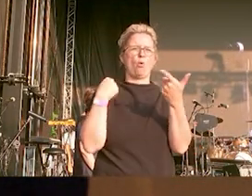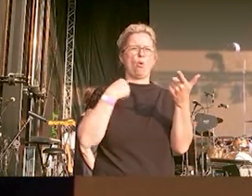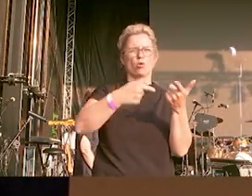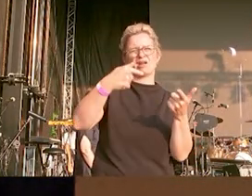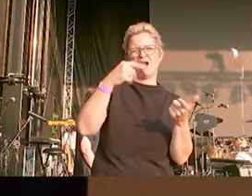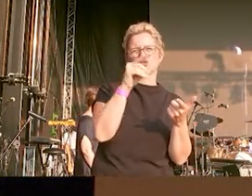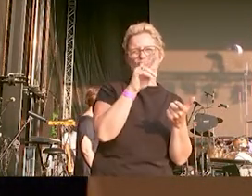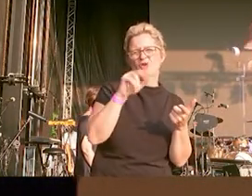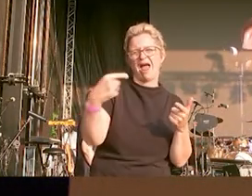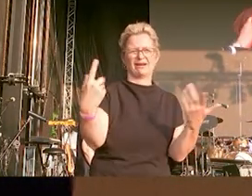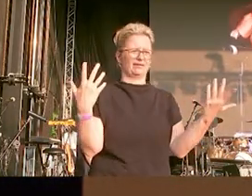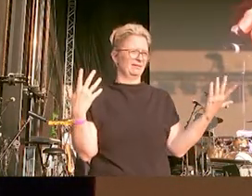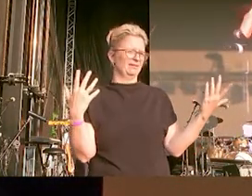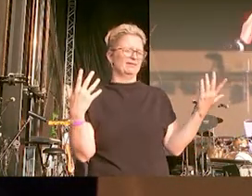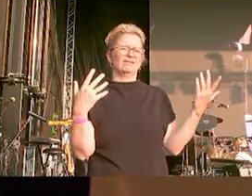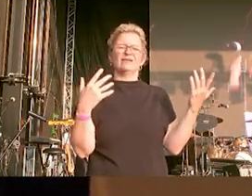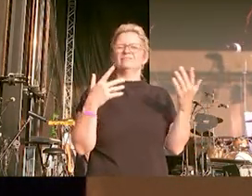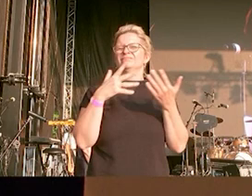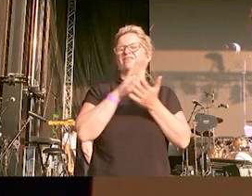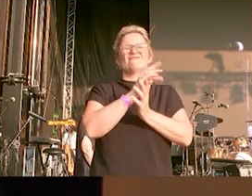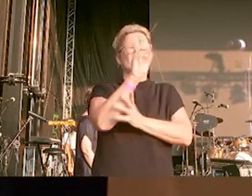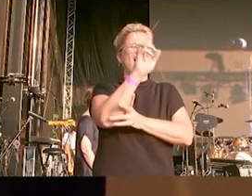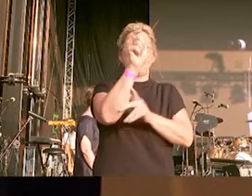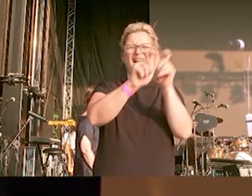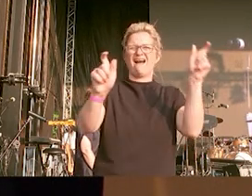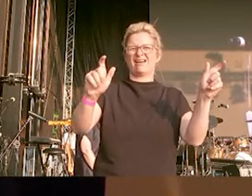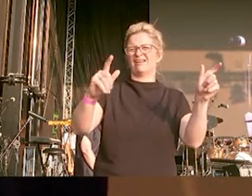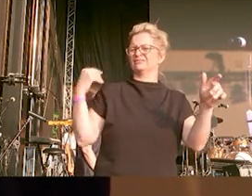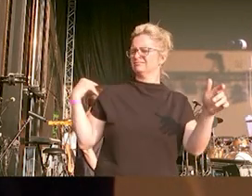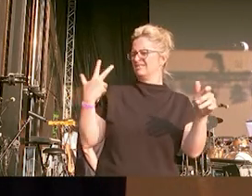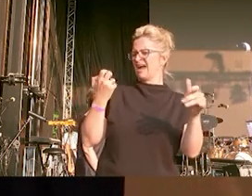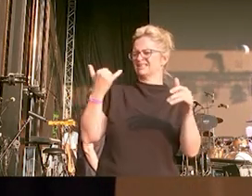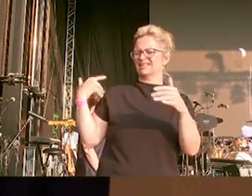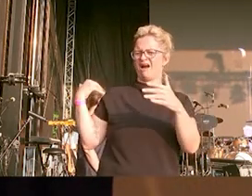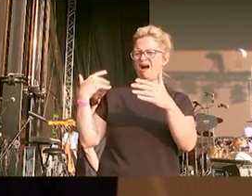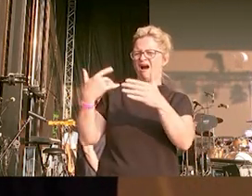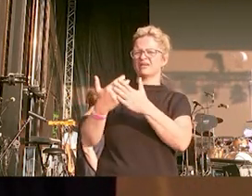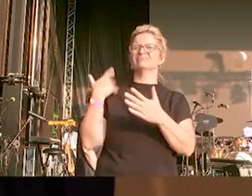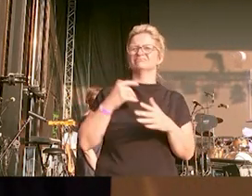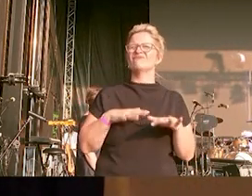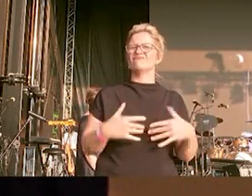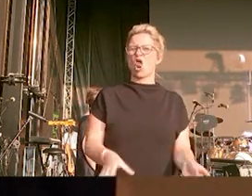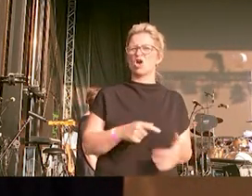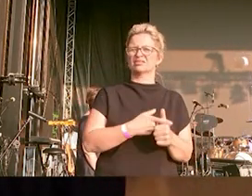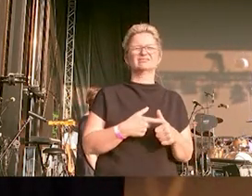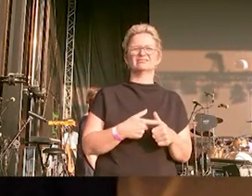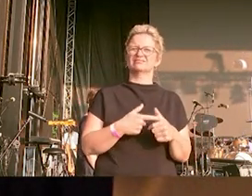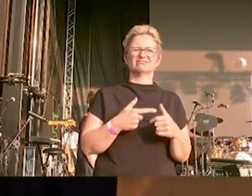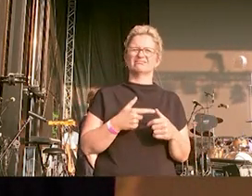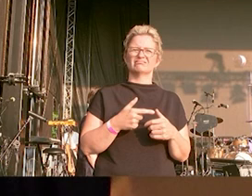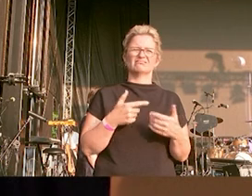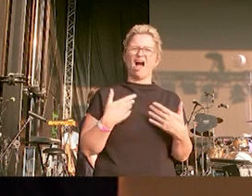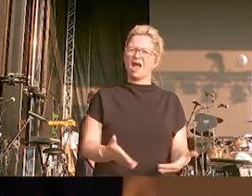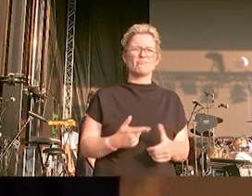Drag, die, die etwas verloren haben in den vergangenen 30 Jahren, ihre Heimat, ihr